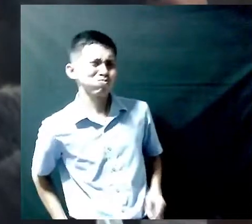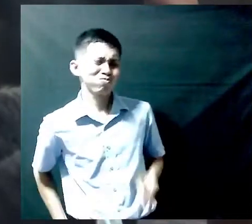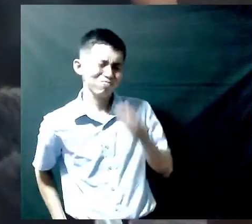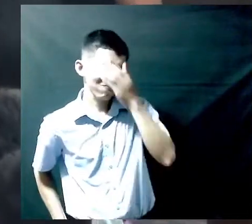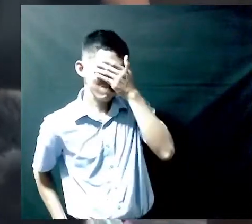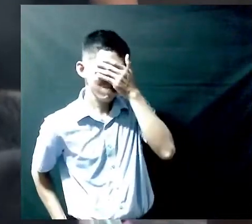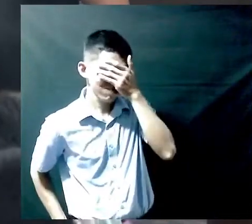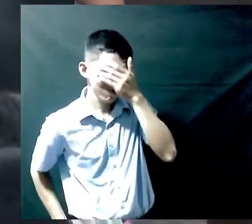akala mo pera mo yun.